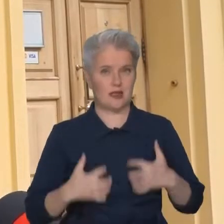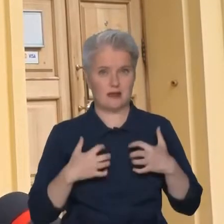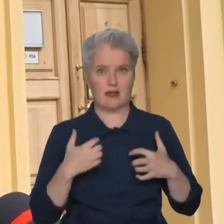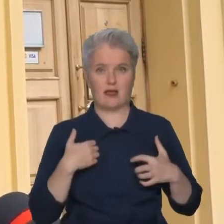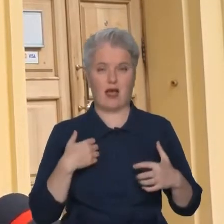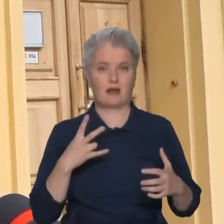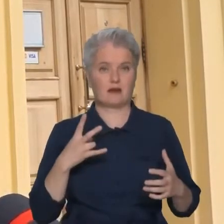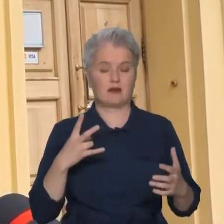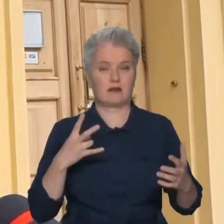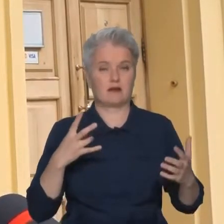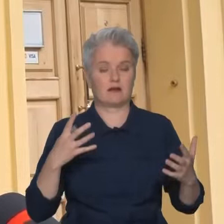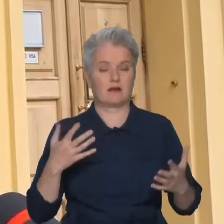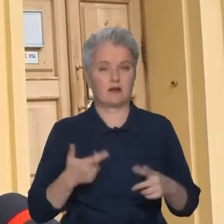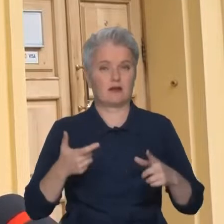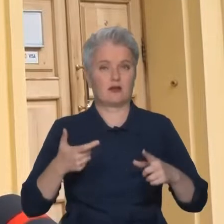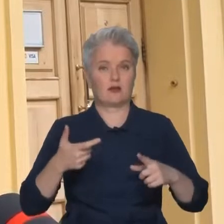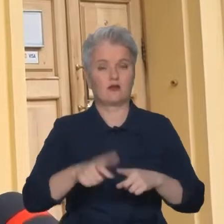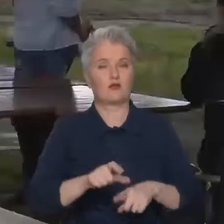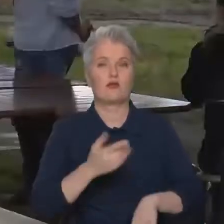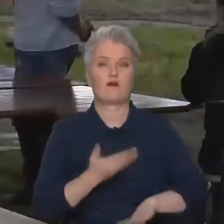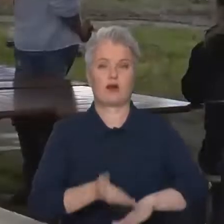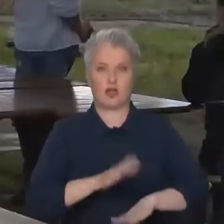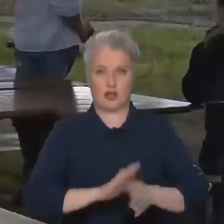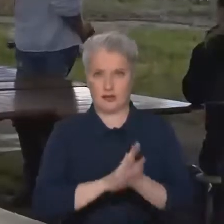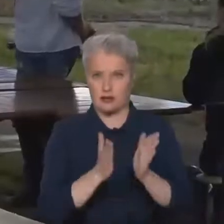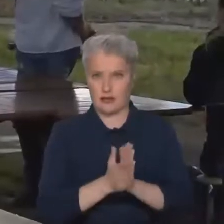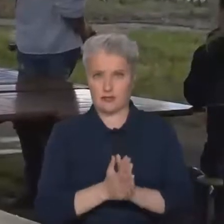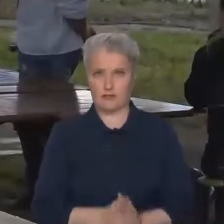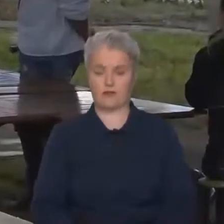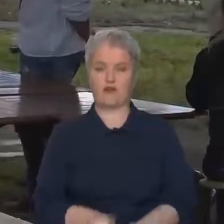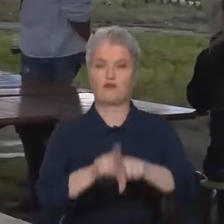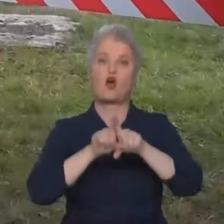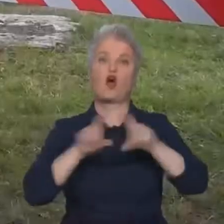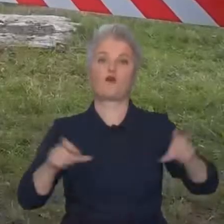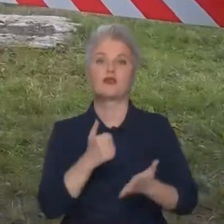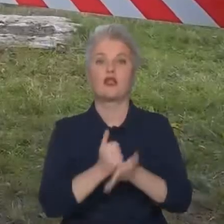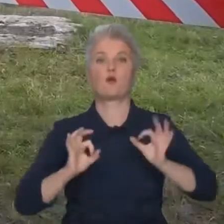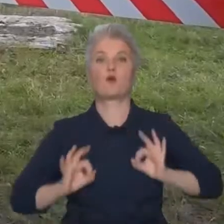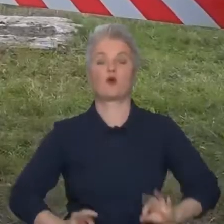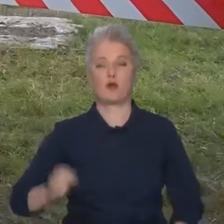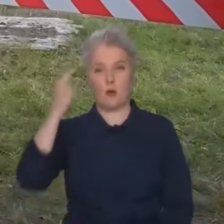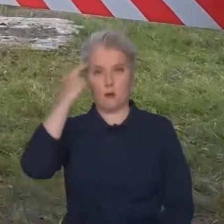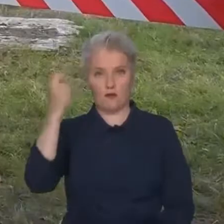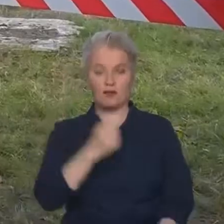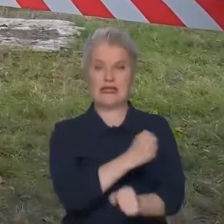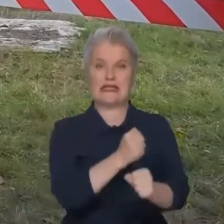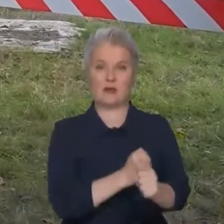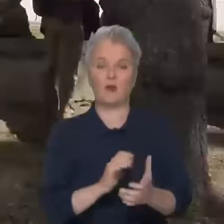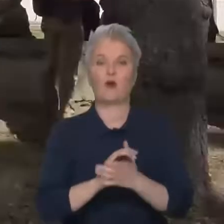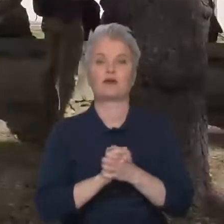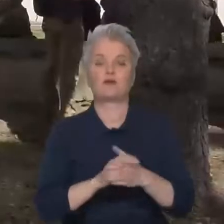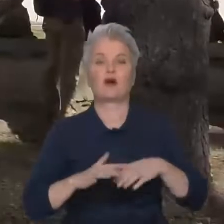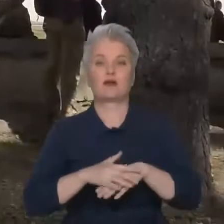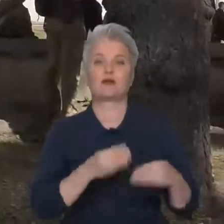я дуже важкий стан. В офісі генпрокурора повідомили, що зброю цивільному населенню